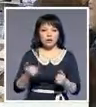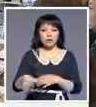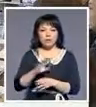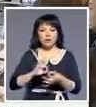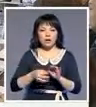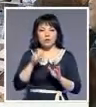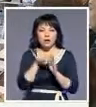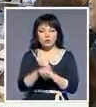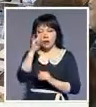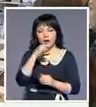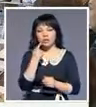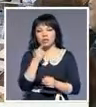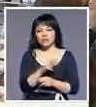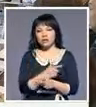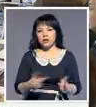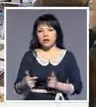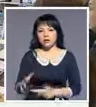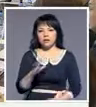заң жобасы қазақ тілінде дайындалған.